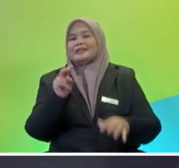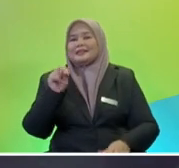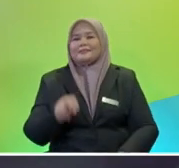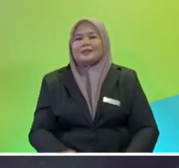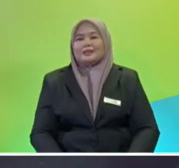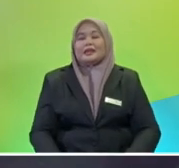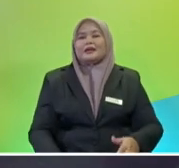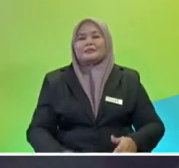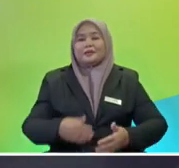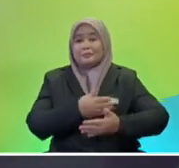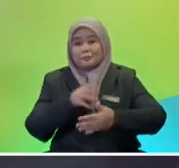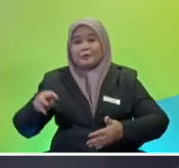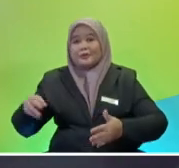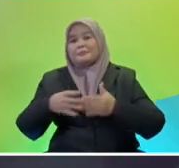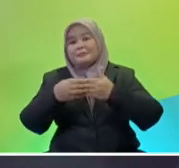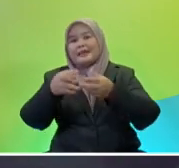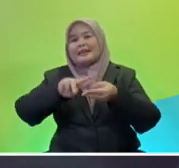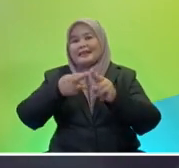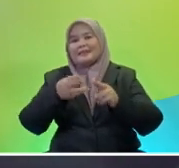membimbing anak-anak mereka